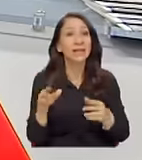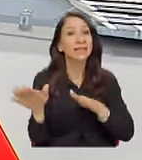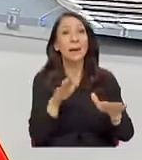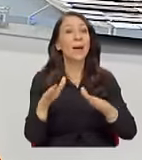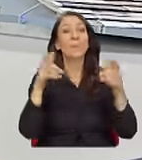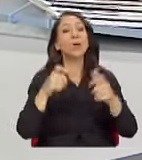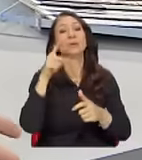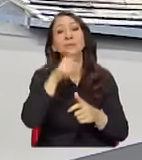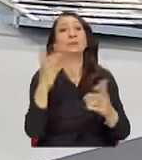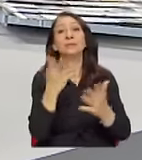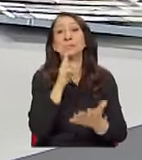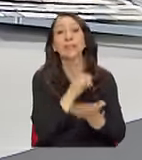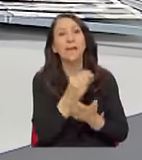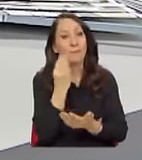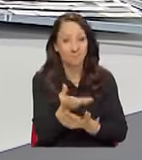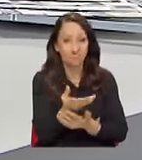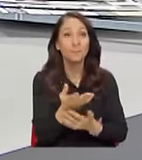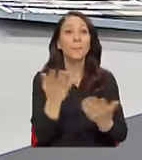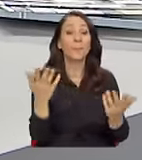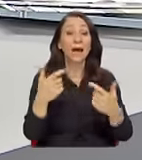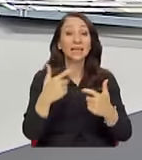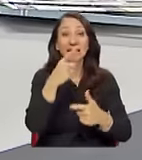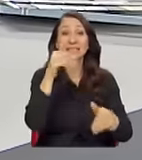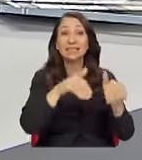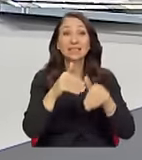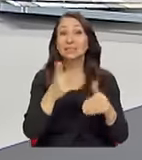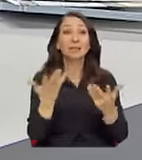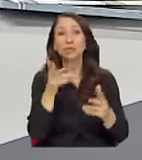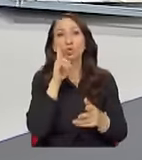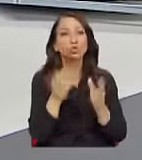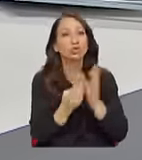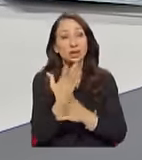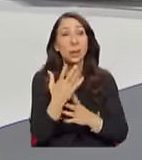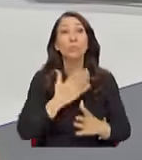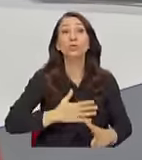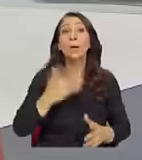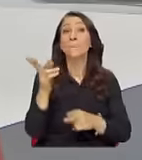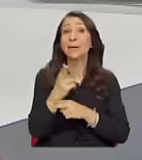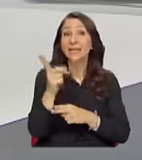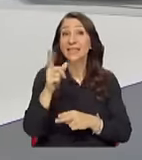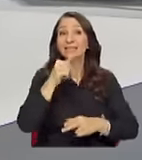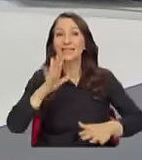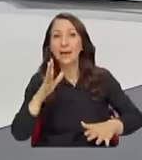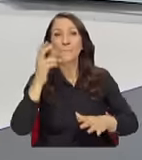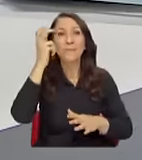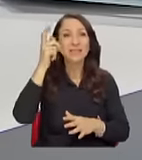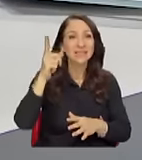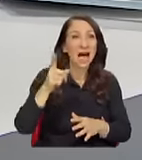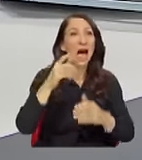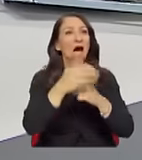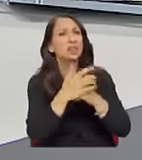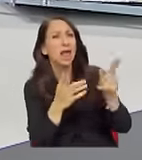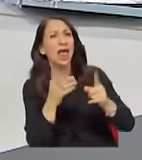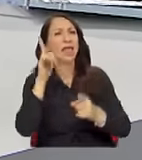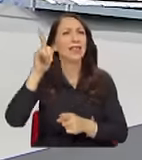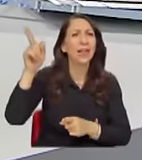Deprem bölgesi nasıl bir karar verecek? Hatay'da seçim nasıl sonuçlanacak? Bursa'da, Balıkesir'de, Denizli'de, Manisa'da,